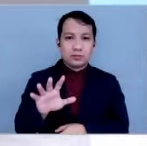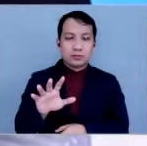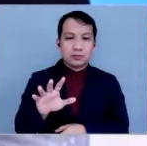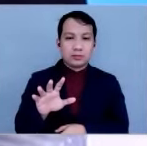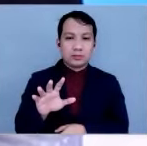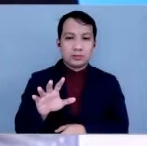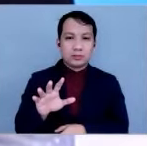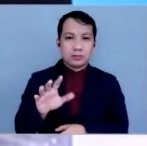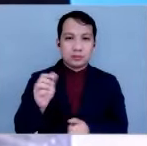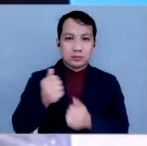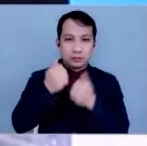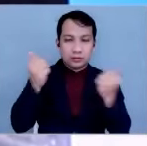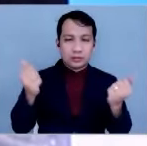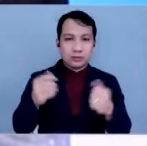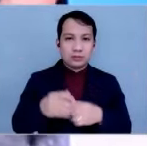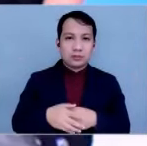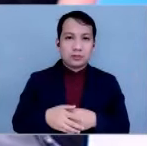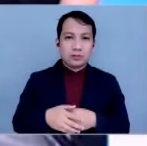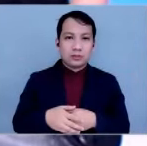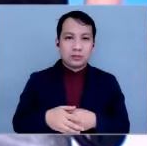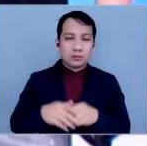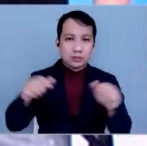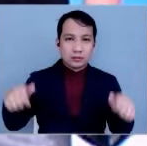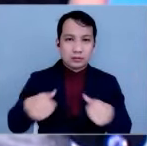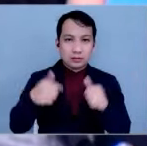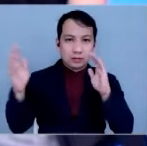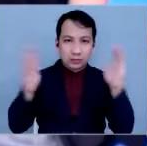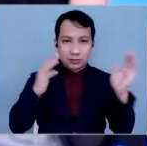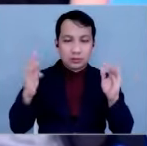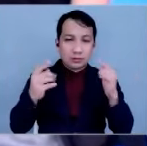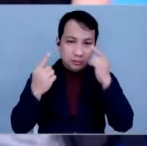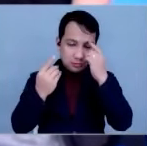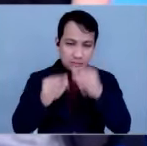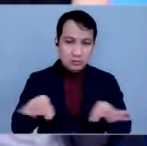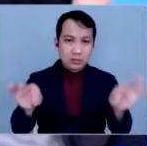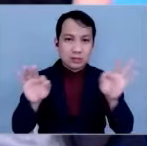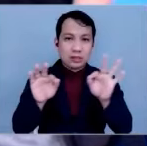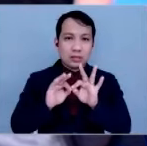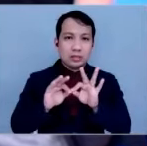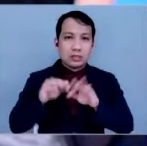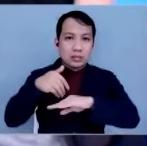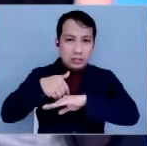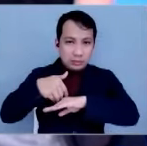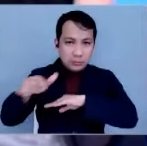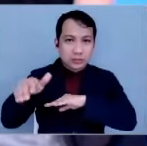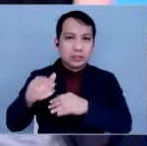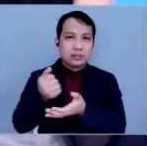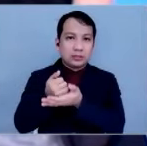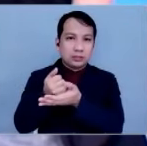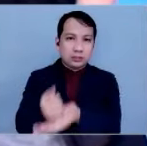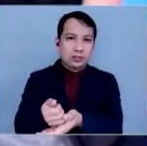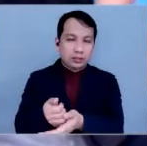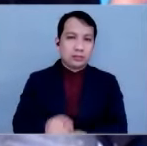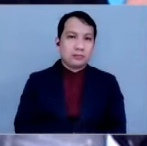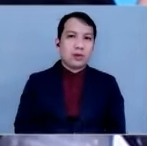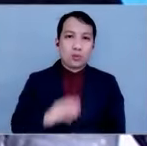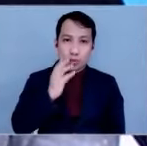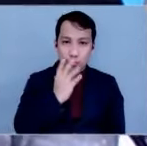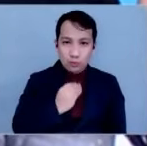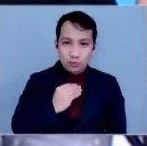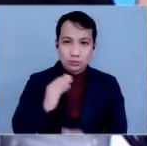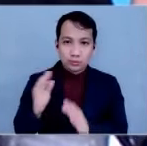Bulaga. Dahil po sa hamon ng panahon, mas mahalaga yung magpadala tayo ng tulong sa mga nasalanta ng